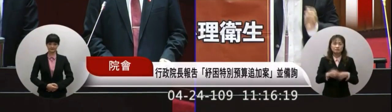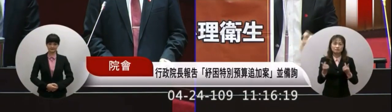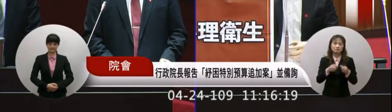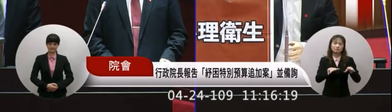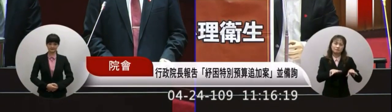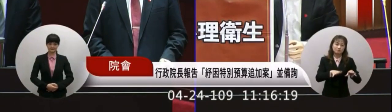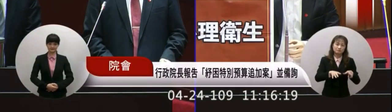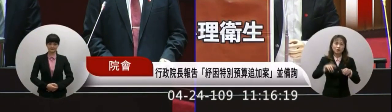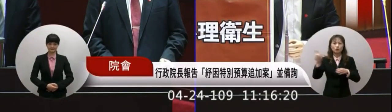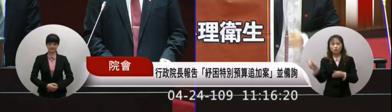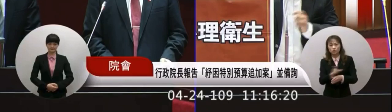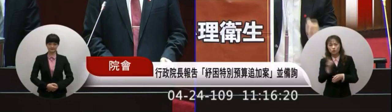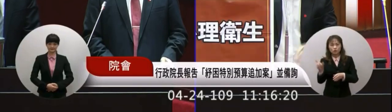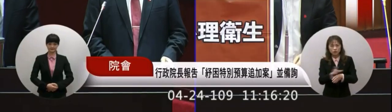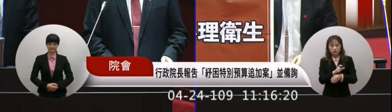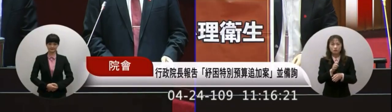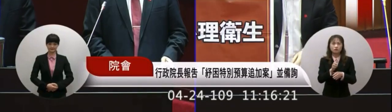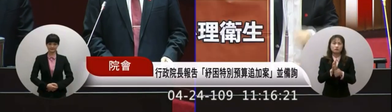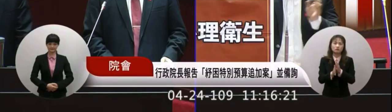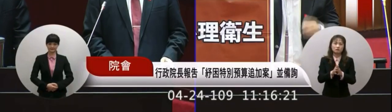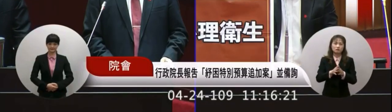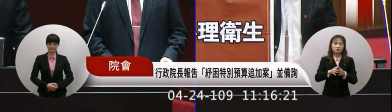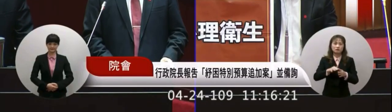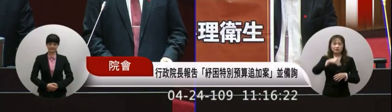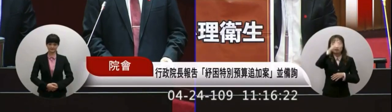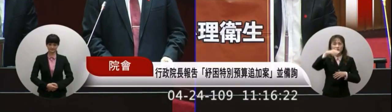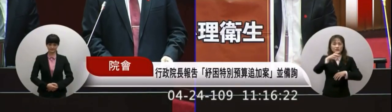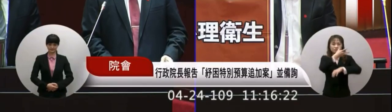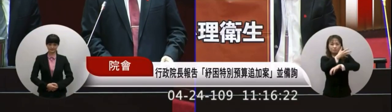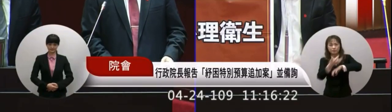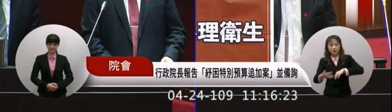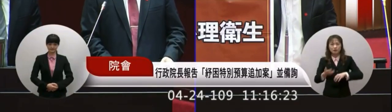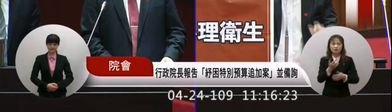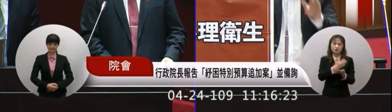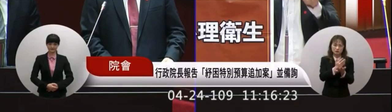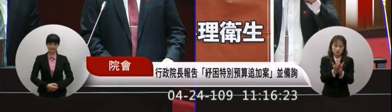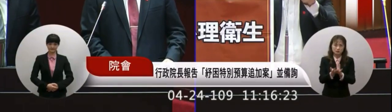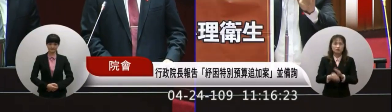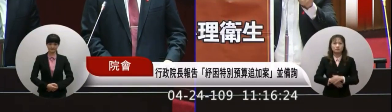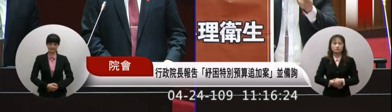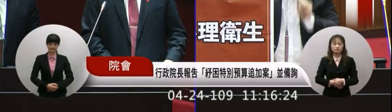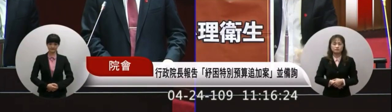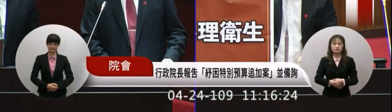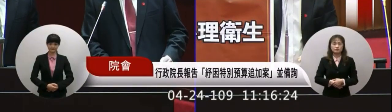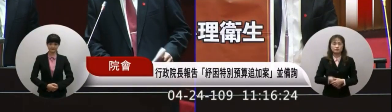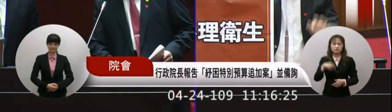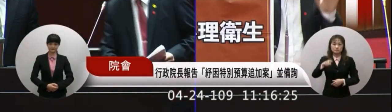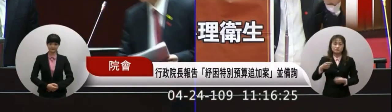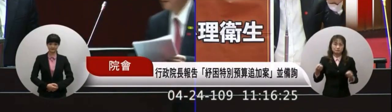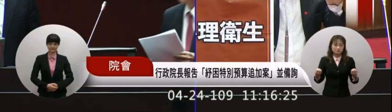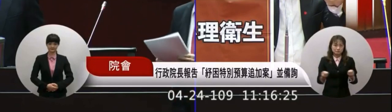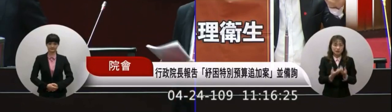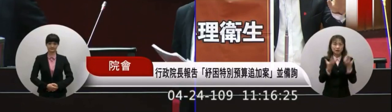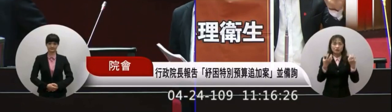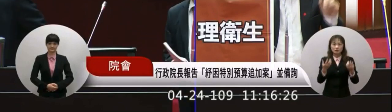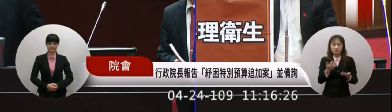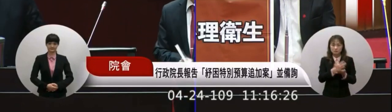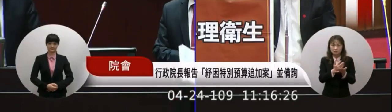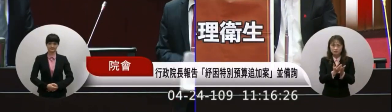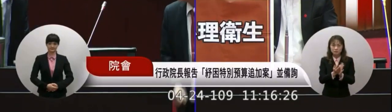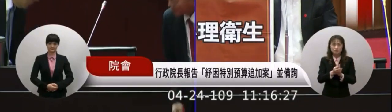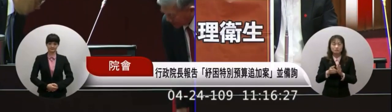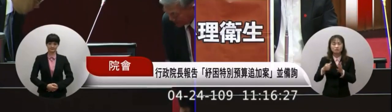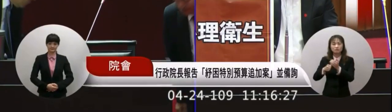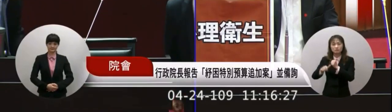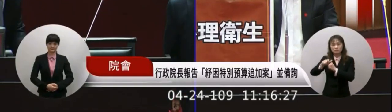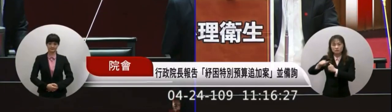啊、风台啦，吼，甚至是崩山啦，真差无火山爆发尔。那即个天灾人祸的部分和生物灾